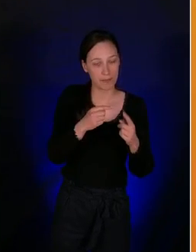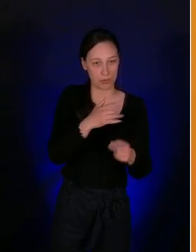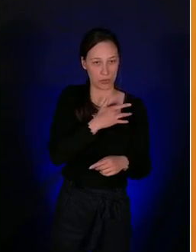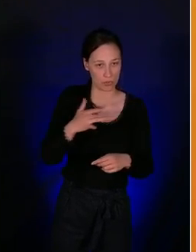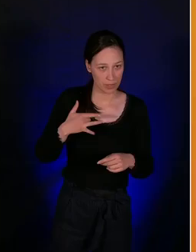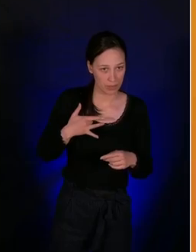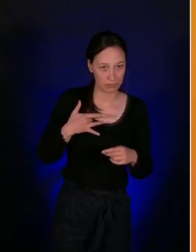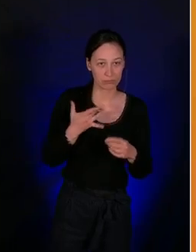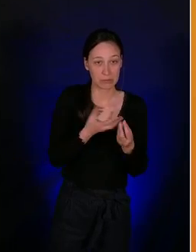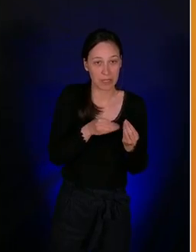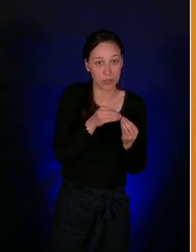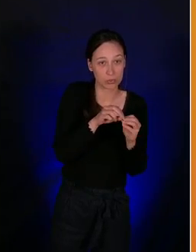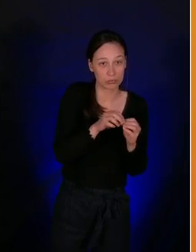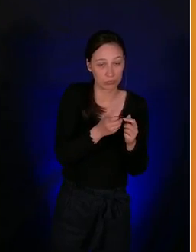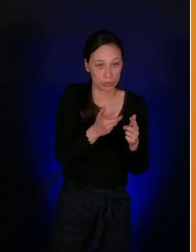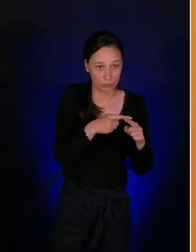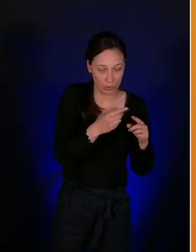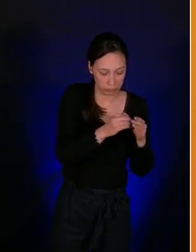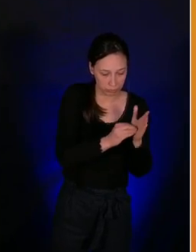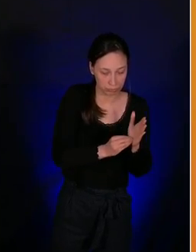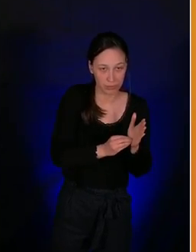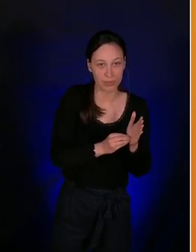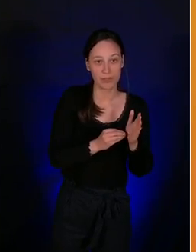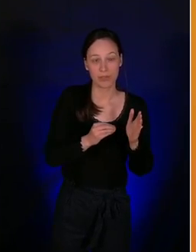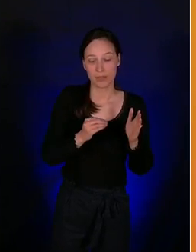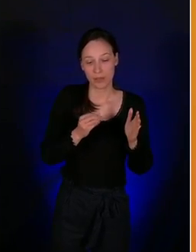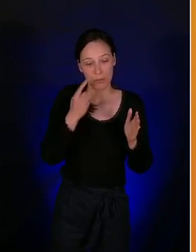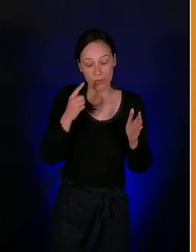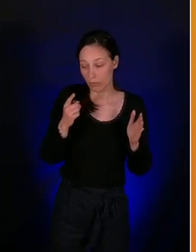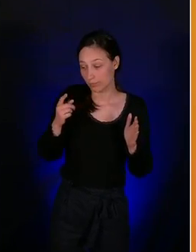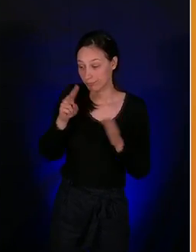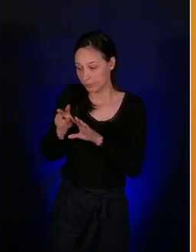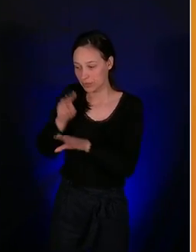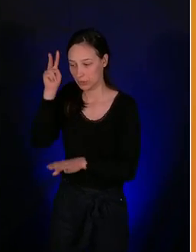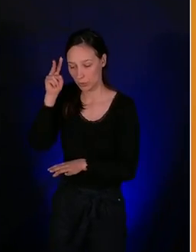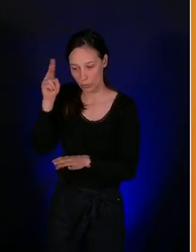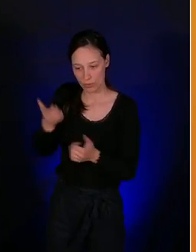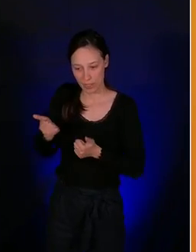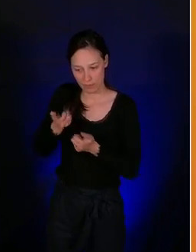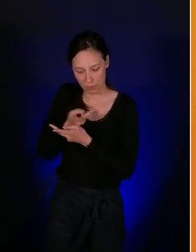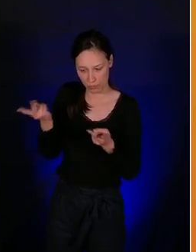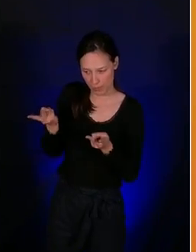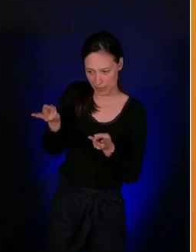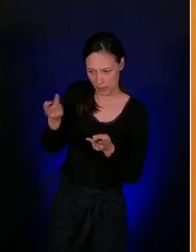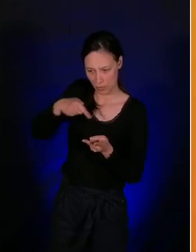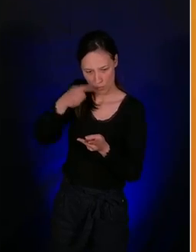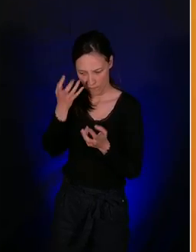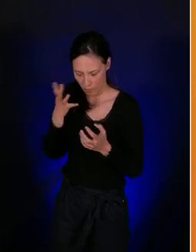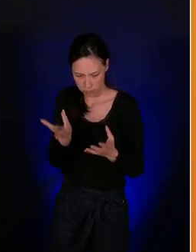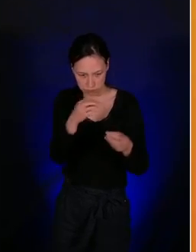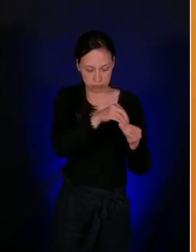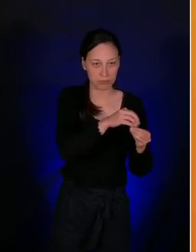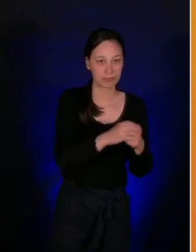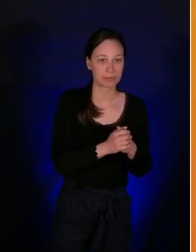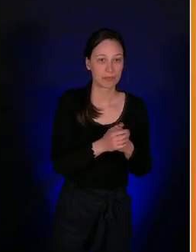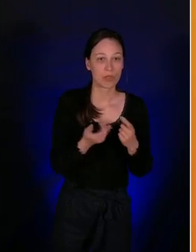paragraphes pour spécifier les revendications de la CGT et notre vision des services publics. Il y a eu des demandes d'amendements aussi